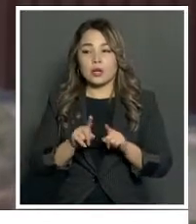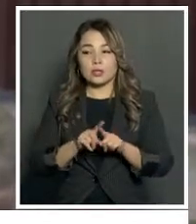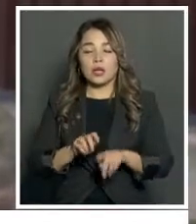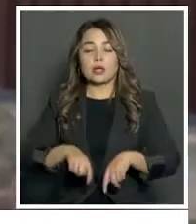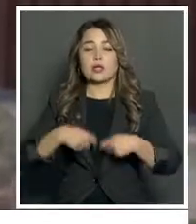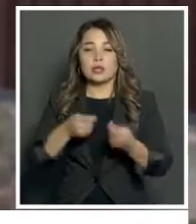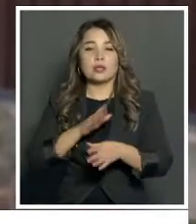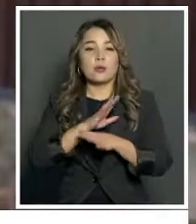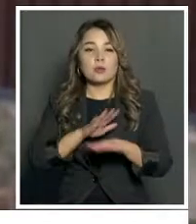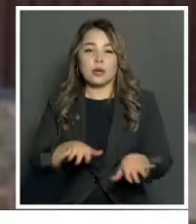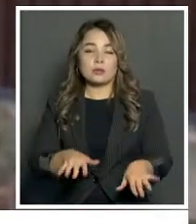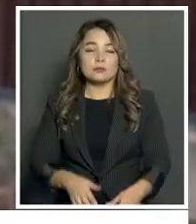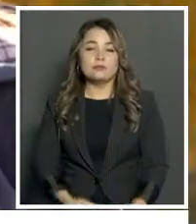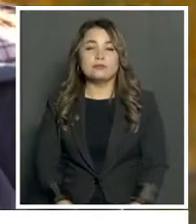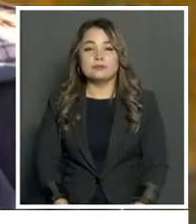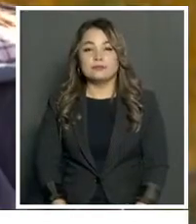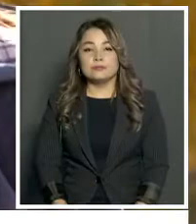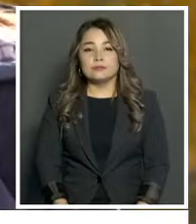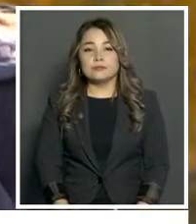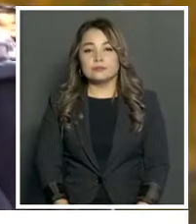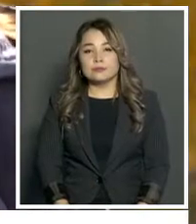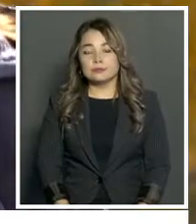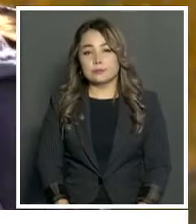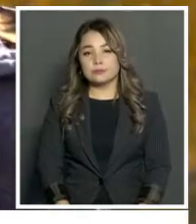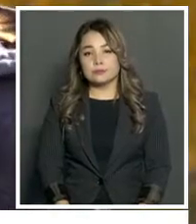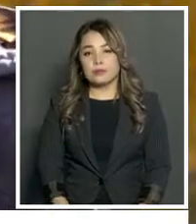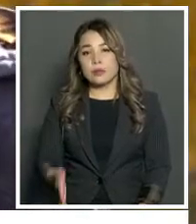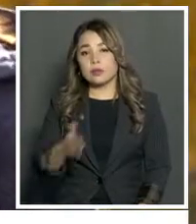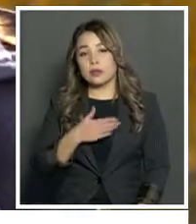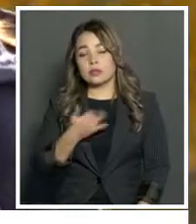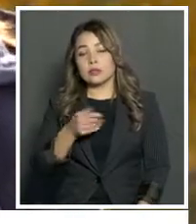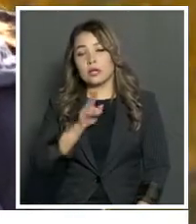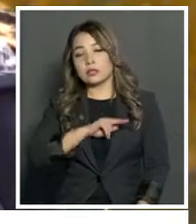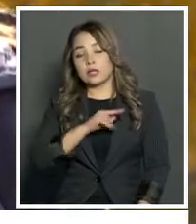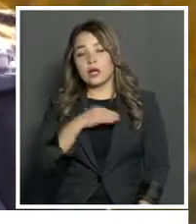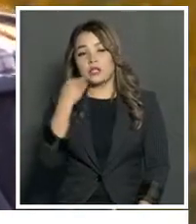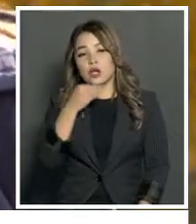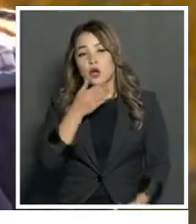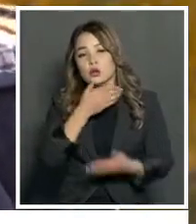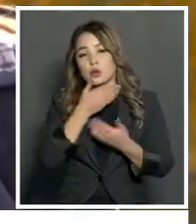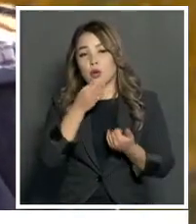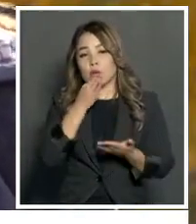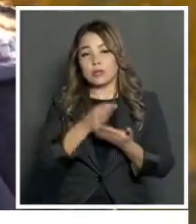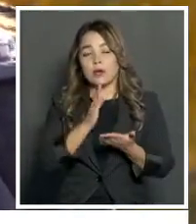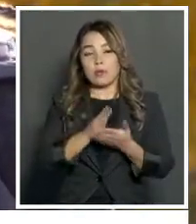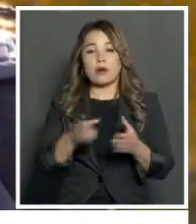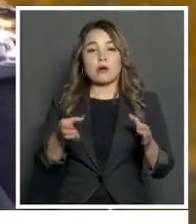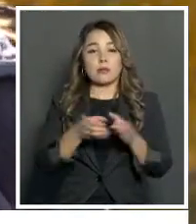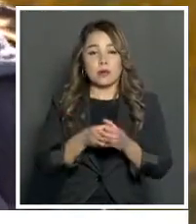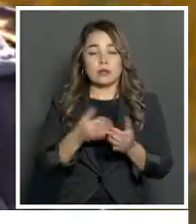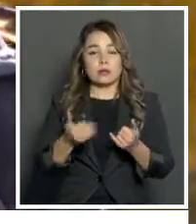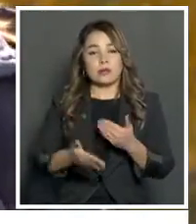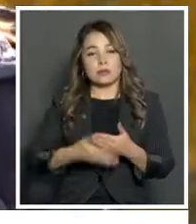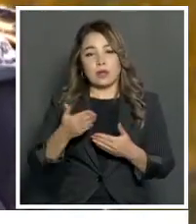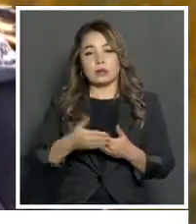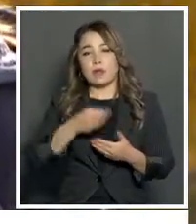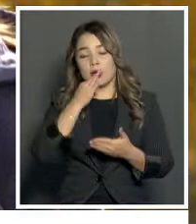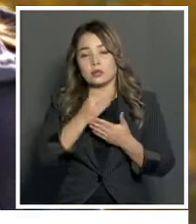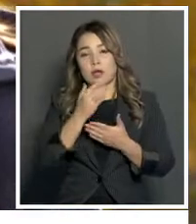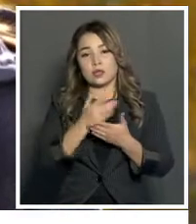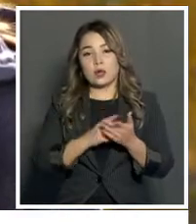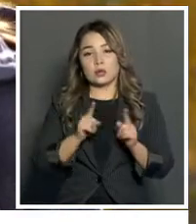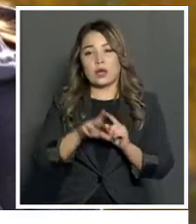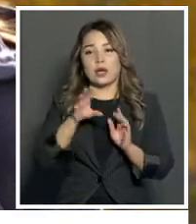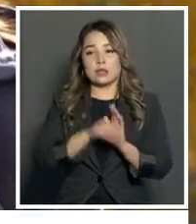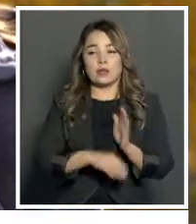өтпеген. Работы были выполнены некачественно. Мердігер жұмысты сапасыз атқарған. Сол компания жосықсыз мердігерлер тізіміне